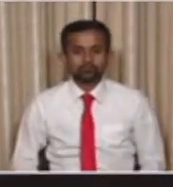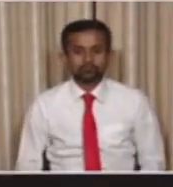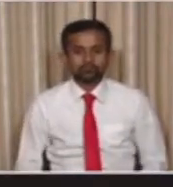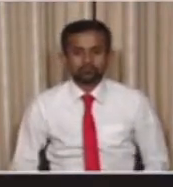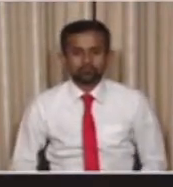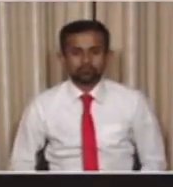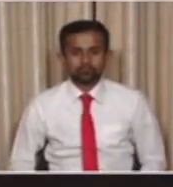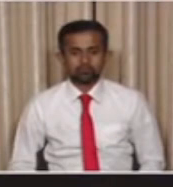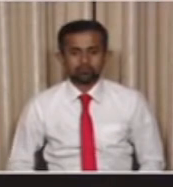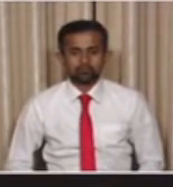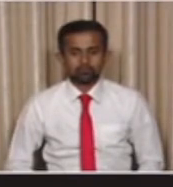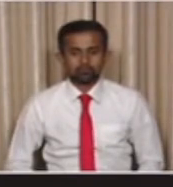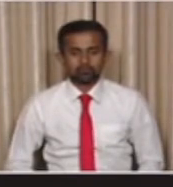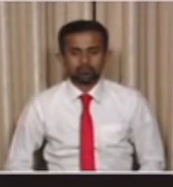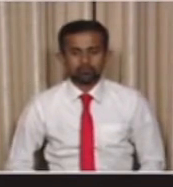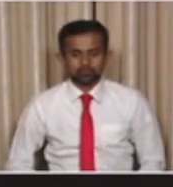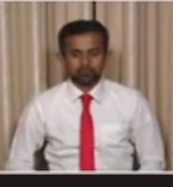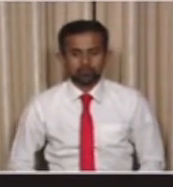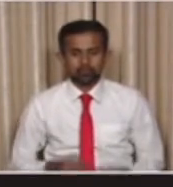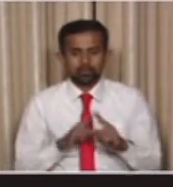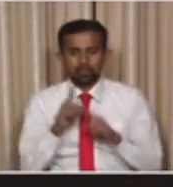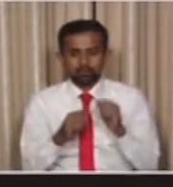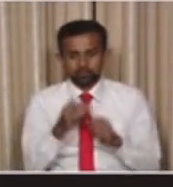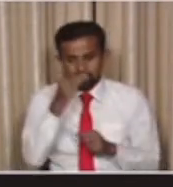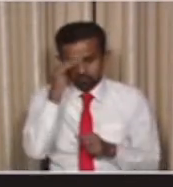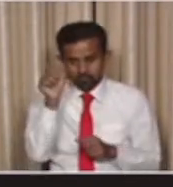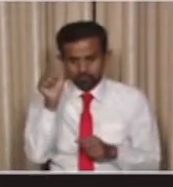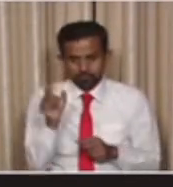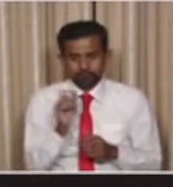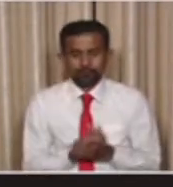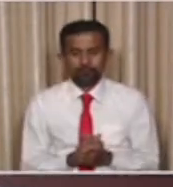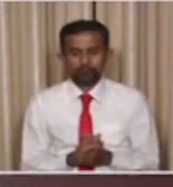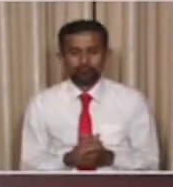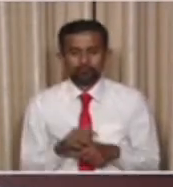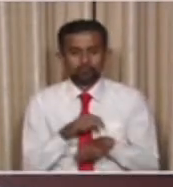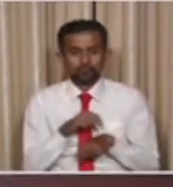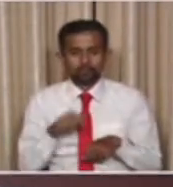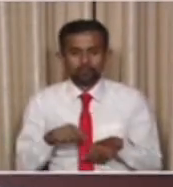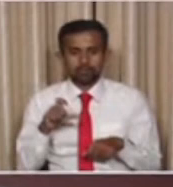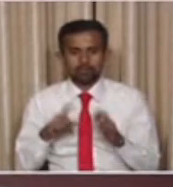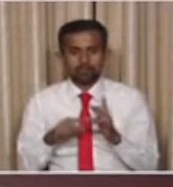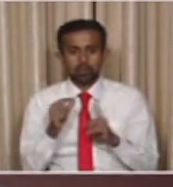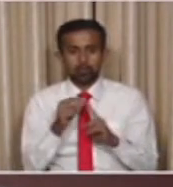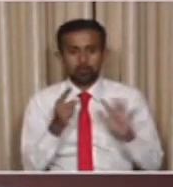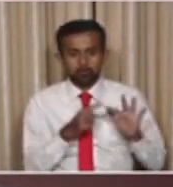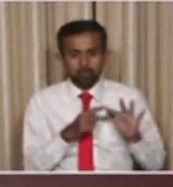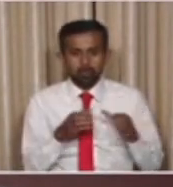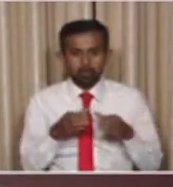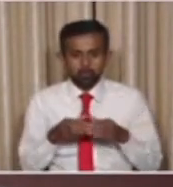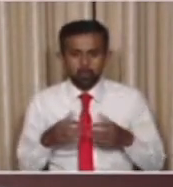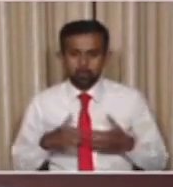ඔව් අනුර කුමාරචානක්. ගරු කථානායකතුමනි, දැන් කෝප් සභාව පිළිබඳ මතුවී තිබෙන